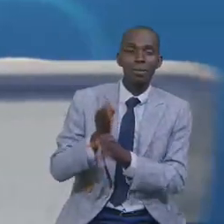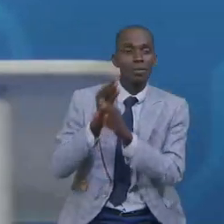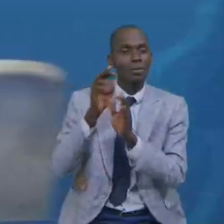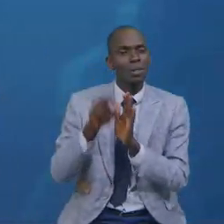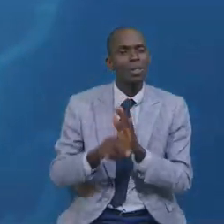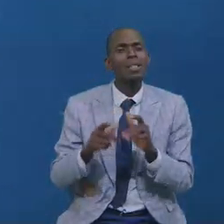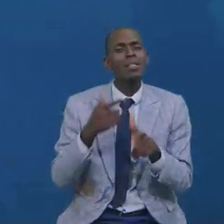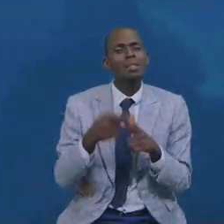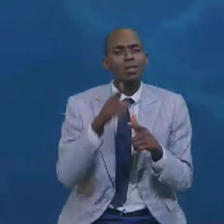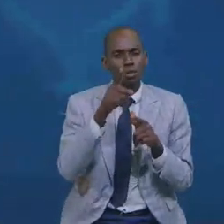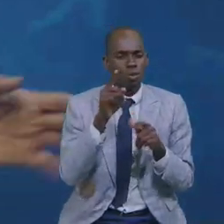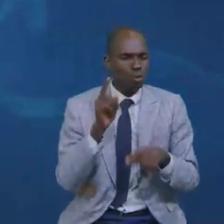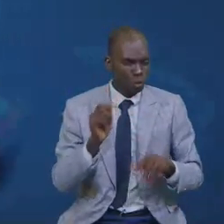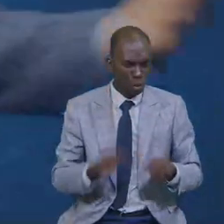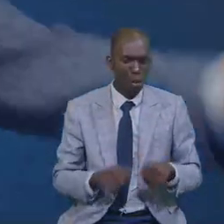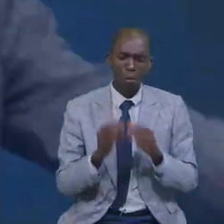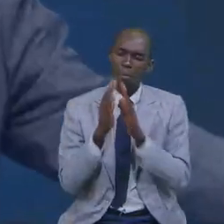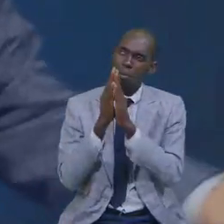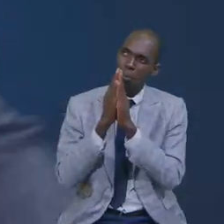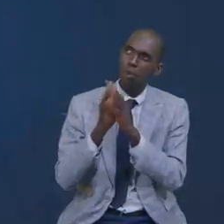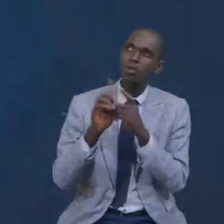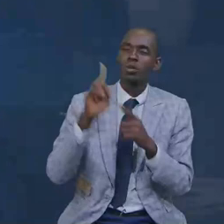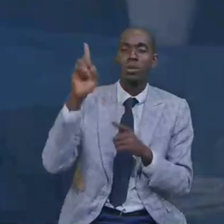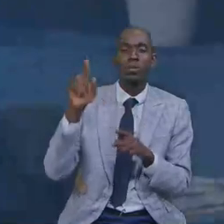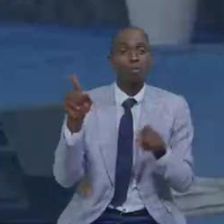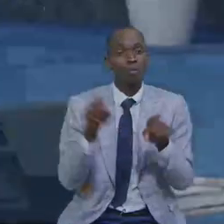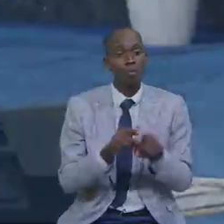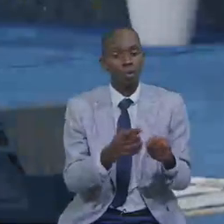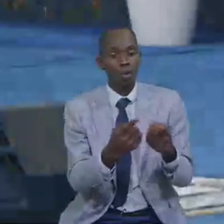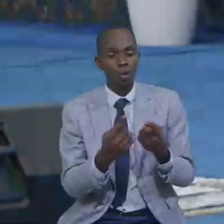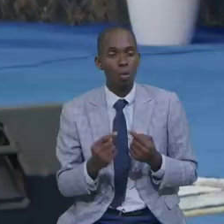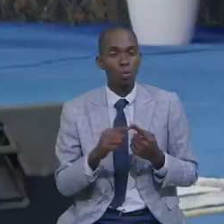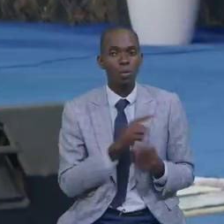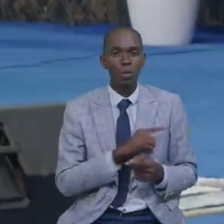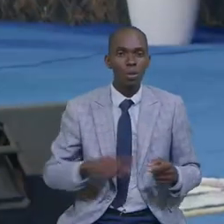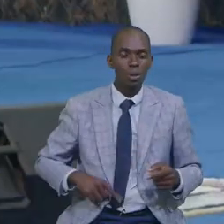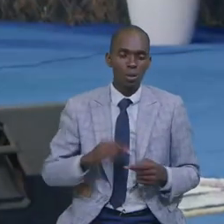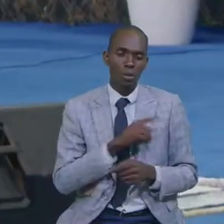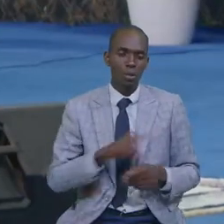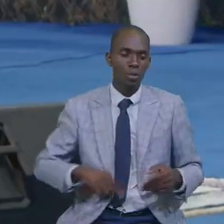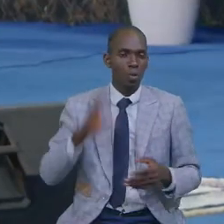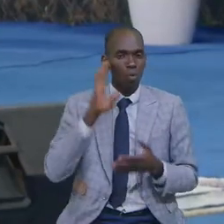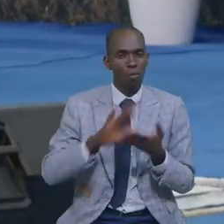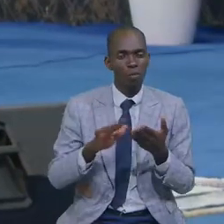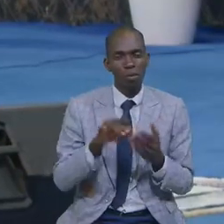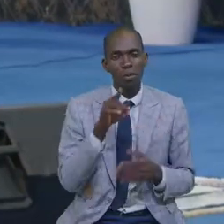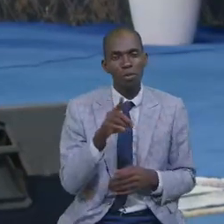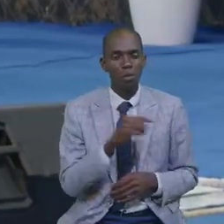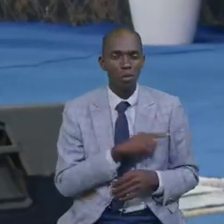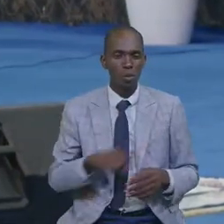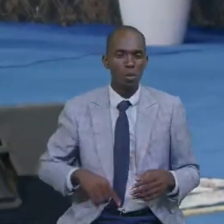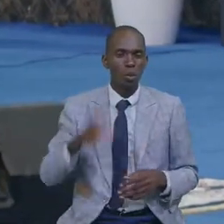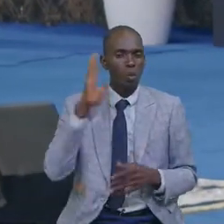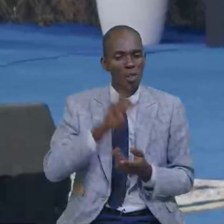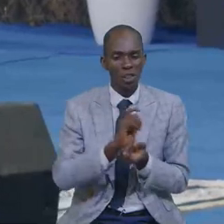il dit maintenant tu peux prier et comme tu viens au Seigneur Dieu va te pardonner le